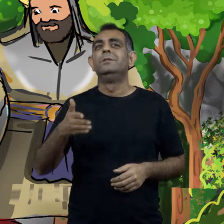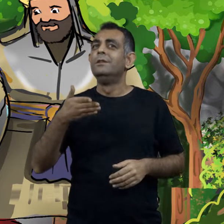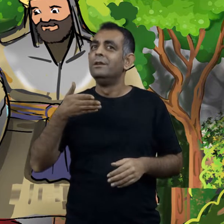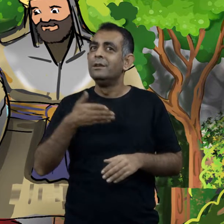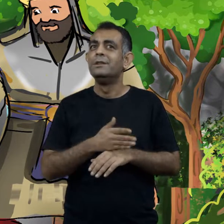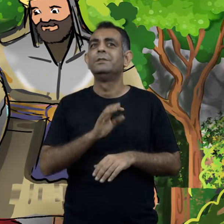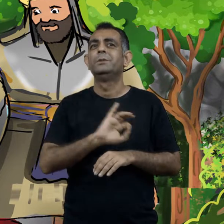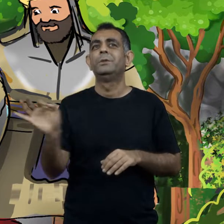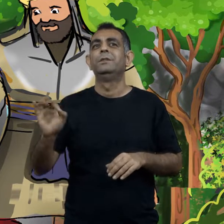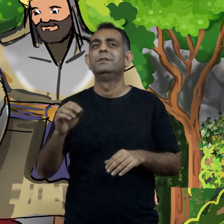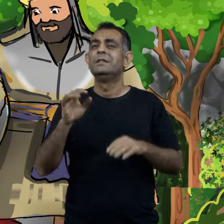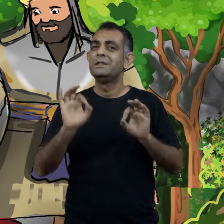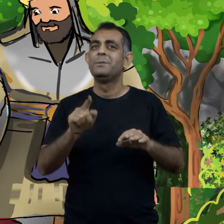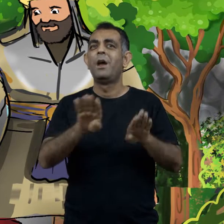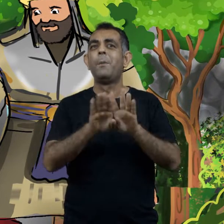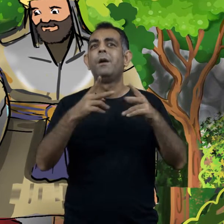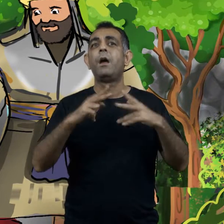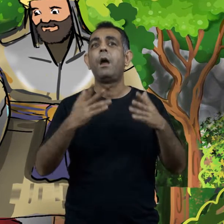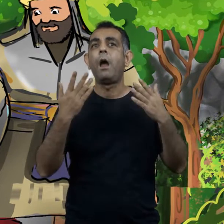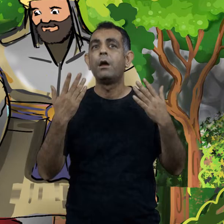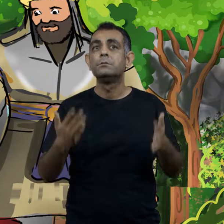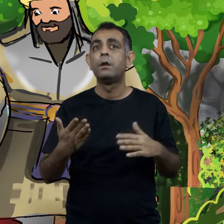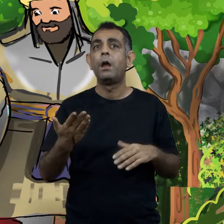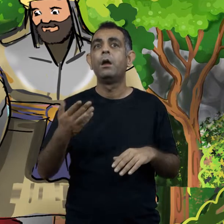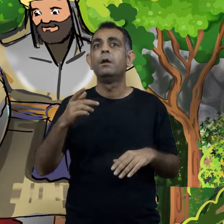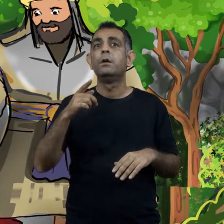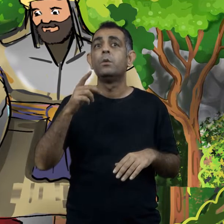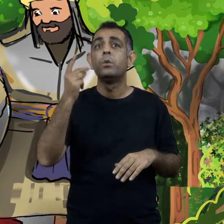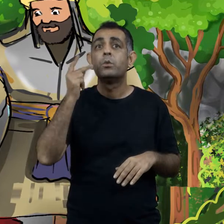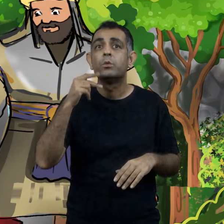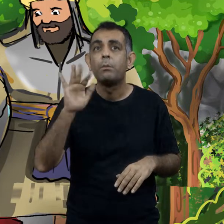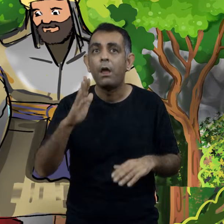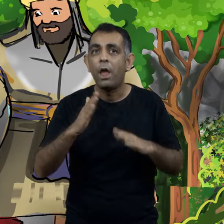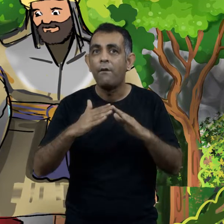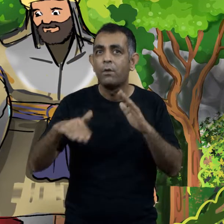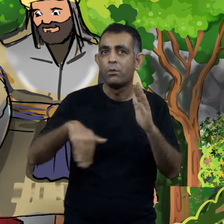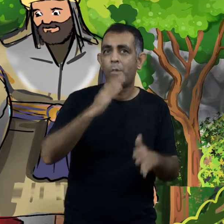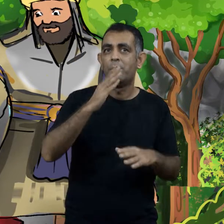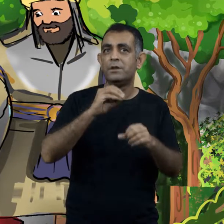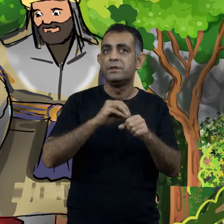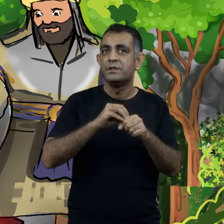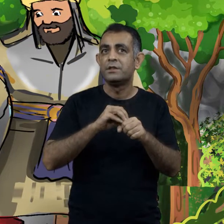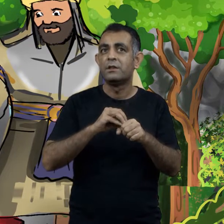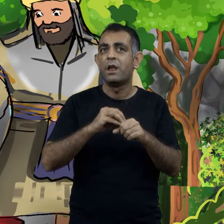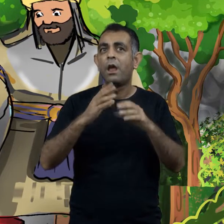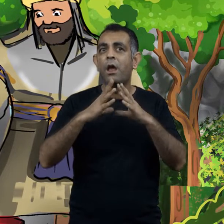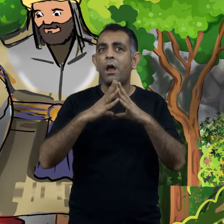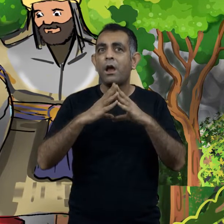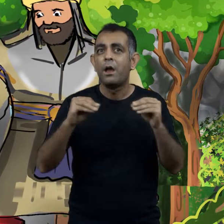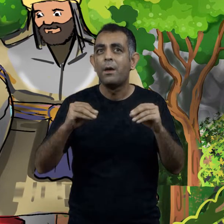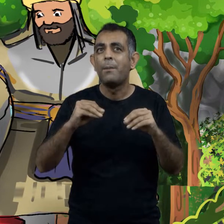çocuklar. İşte şimdi size kapıyı açabilirim. Ancak unutmayın, eve dönebilmek